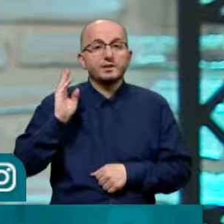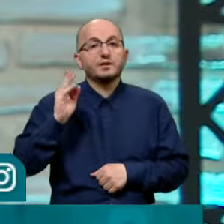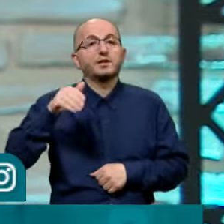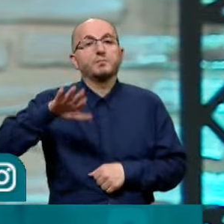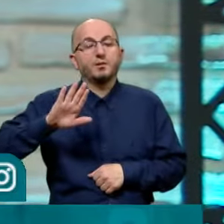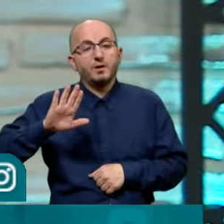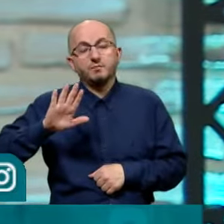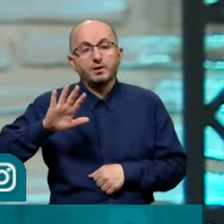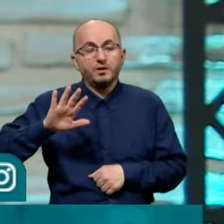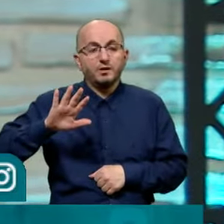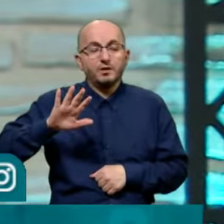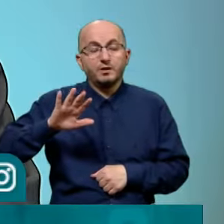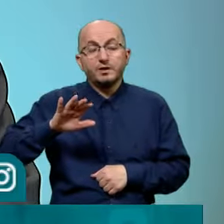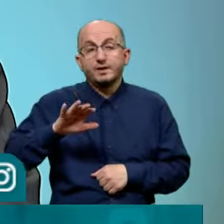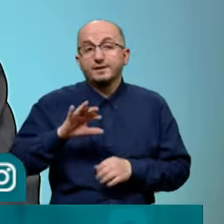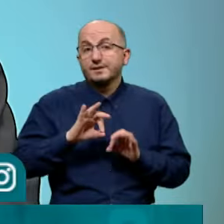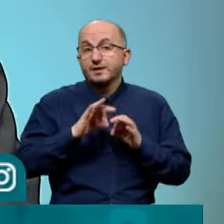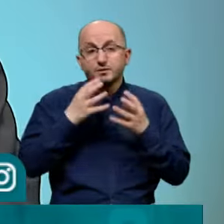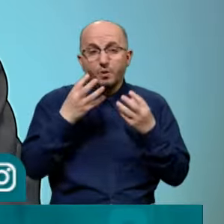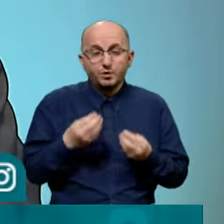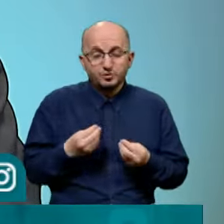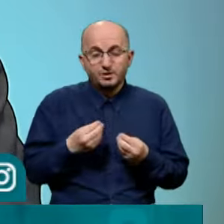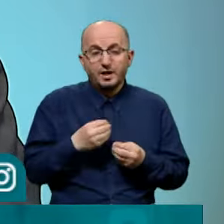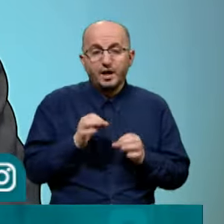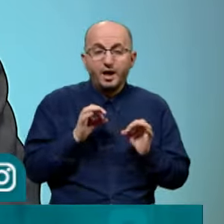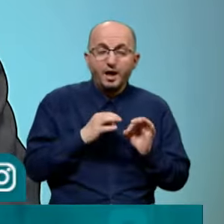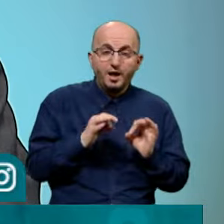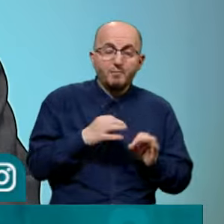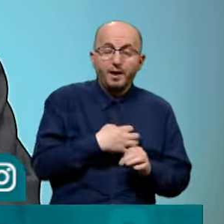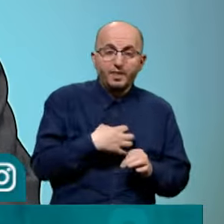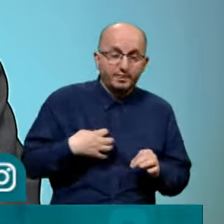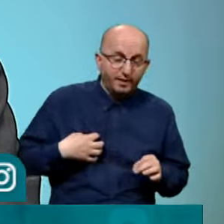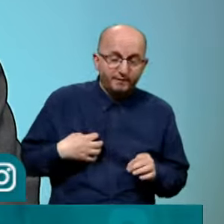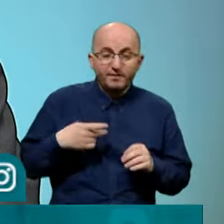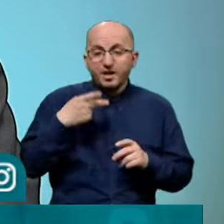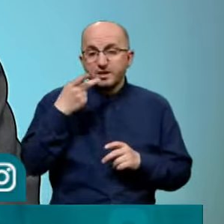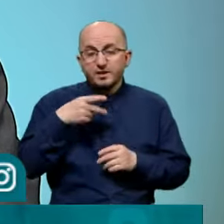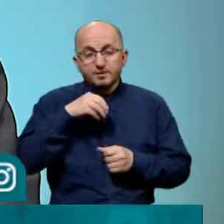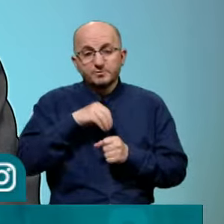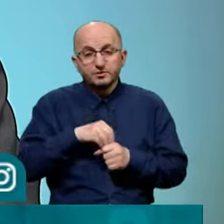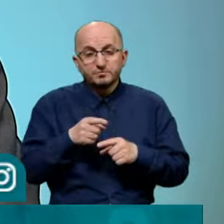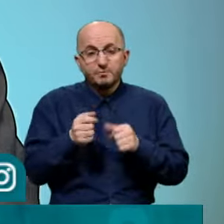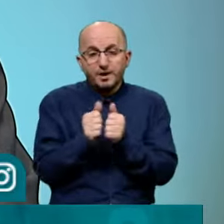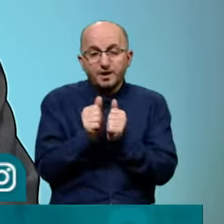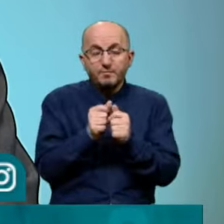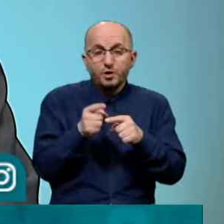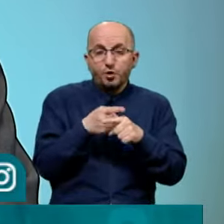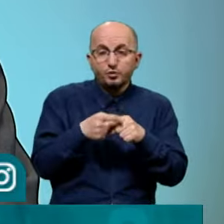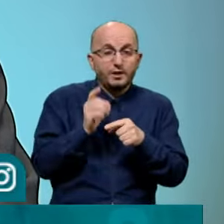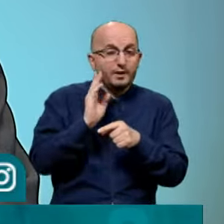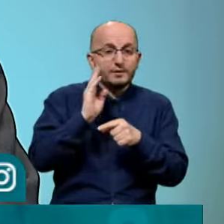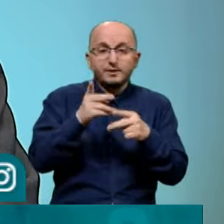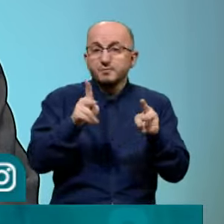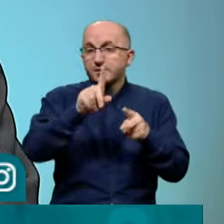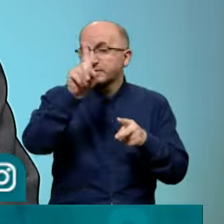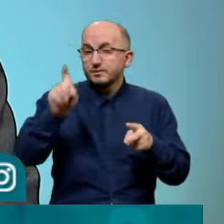durumu söz konusu. Bu durumda nasıl olacak? Yani hem annem için hem de yengem için ortak gidebilecek başka kimse yok. Hani